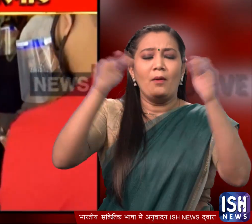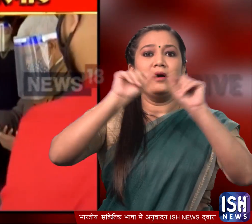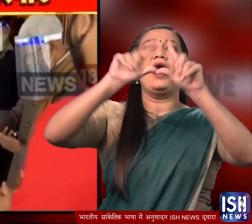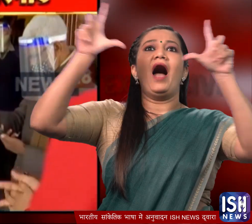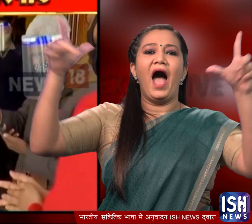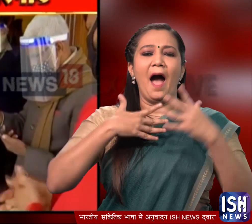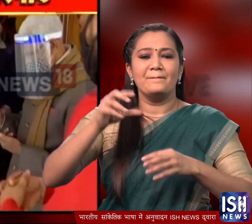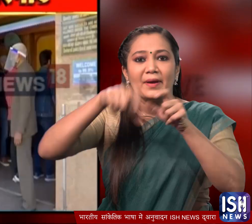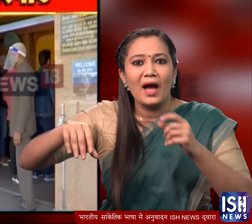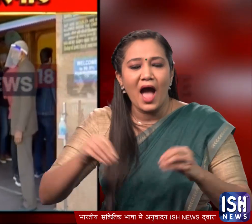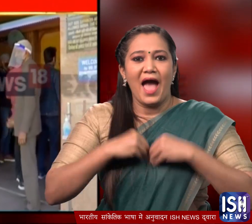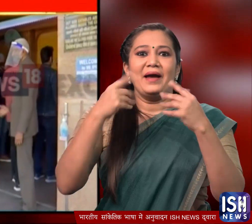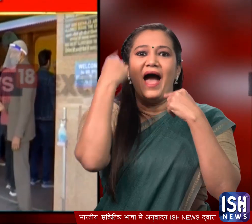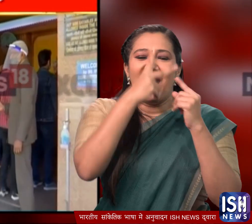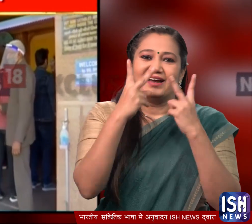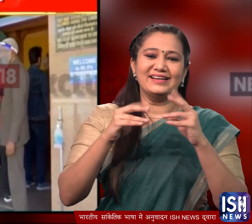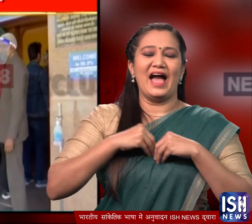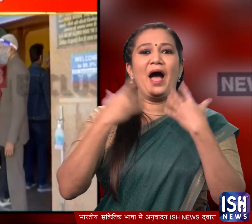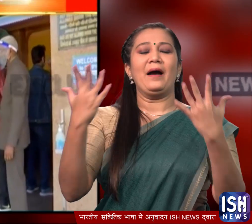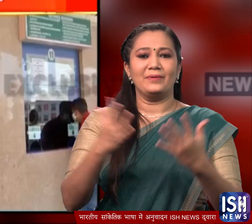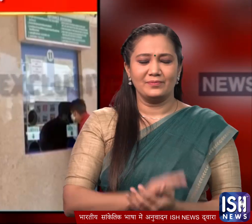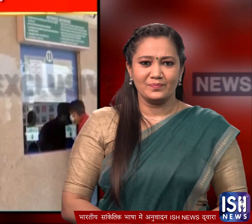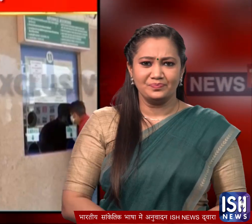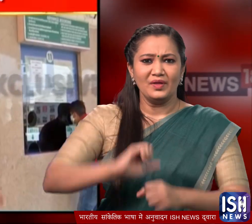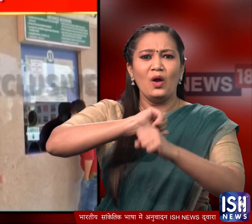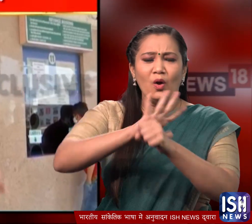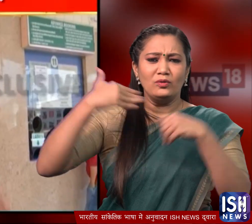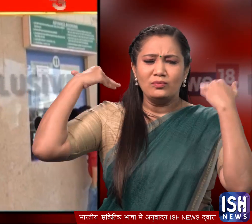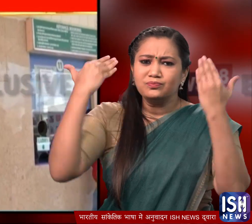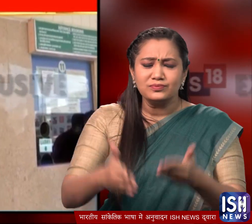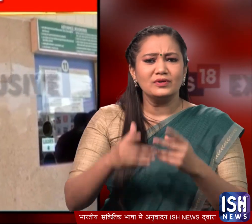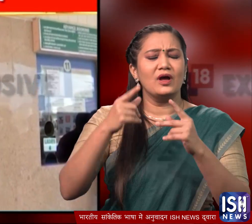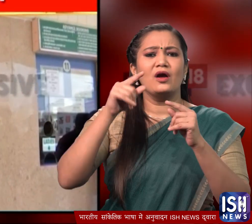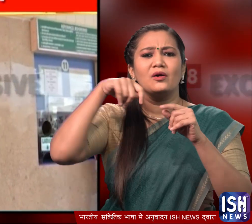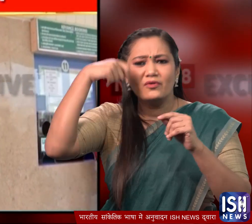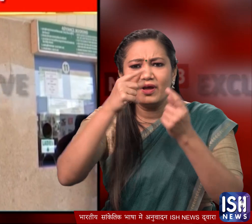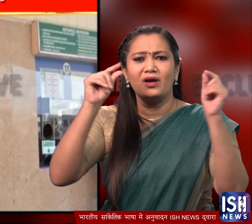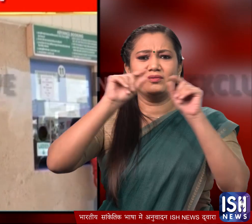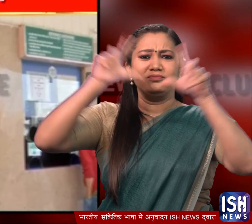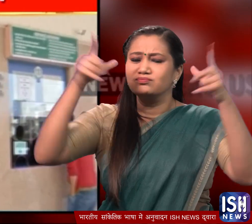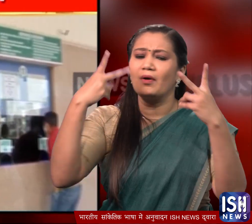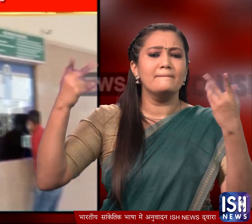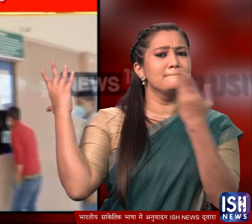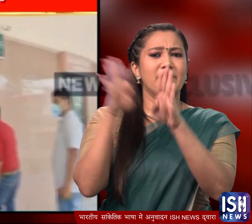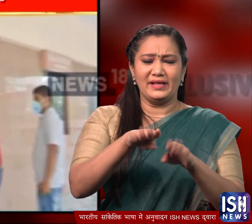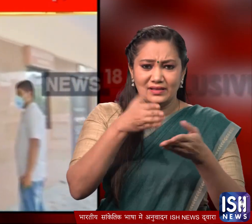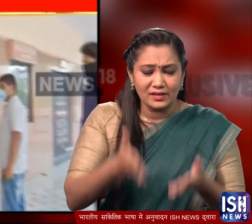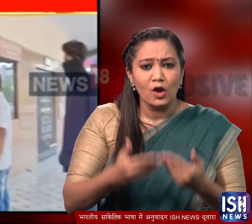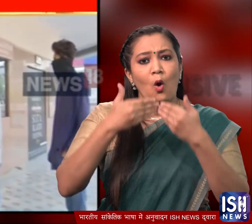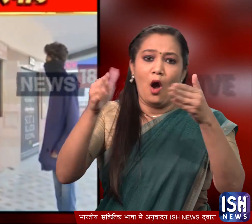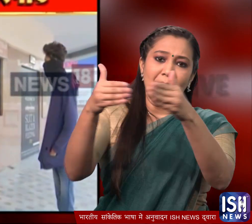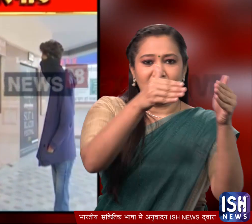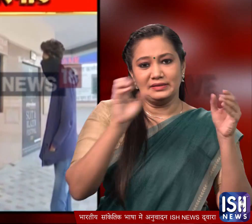बड़े पर्दे में फिल्म देखने की खुशी लोगों के चेहरे पर भी साफ नजर आई। कोरोना काल में लंबे वक्त तक सिनेमा घर बंद रहने के बाद में